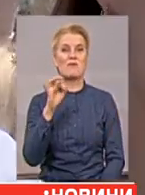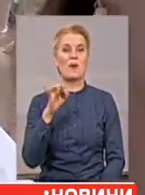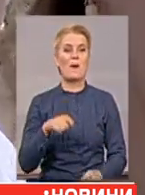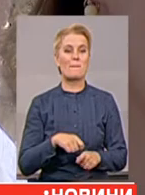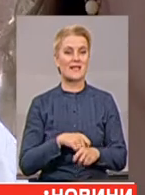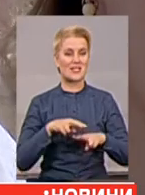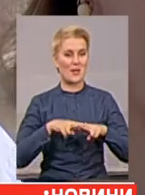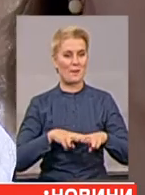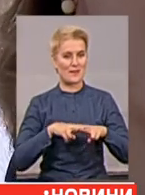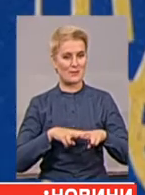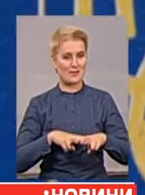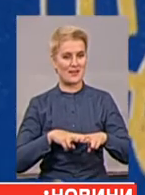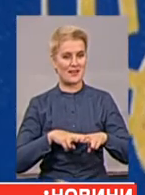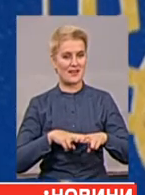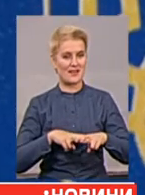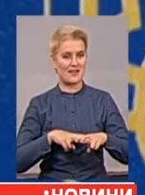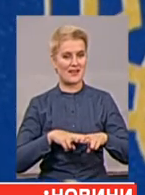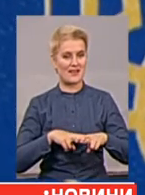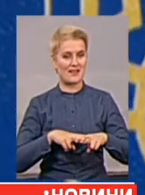біометричні паспорти.